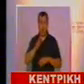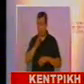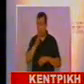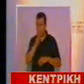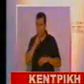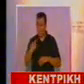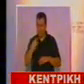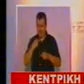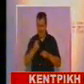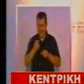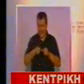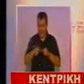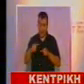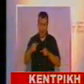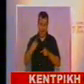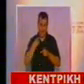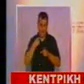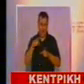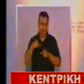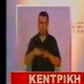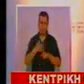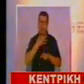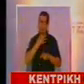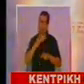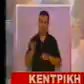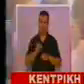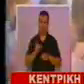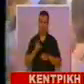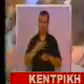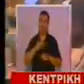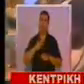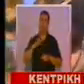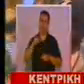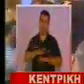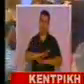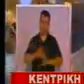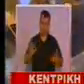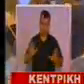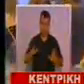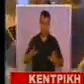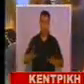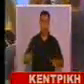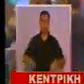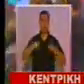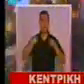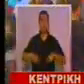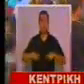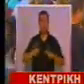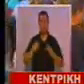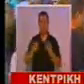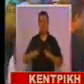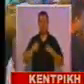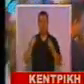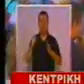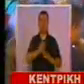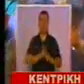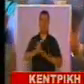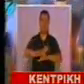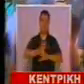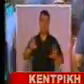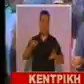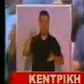ήττα χρειάζεται. Ο καπιταλισμός στην Ευρώπη ό,τι είχε να δώσει το έδωσε. Τώρα θα τα